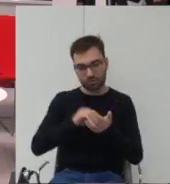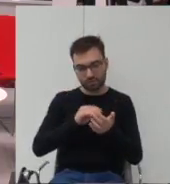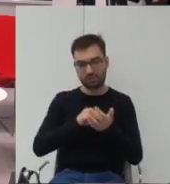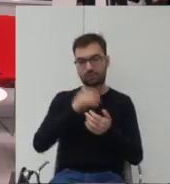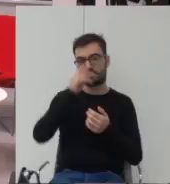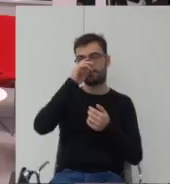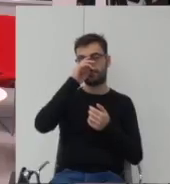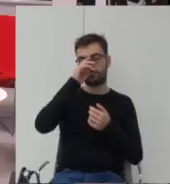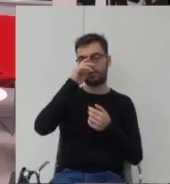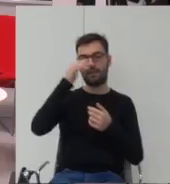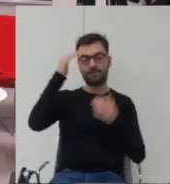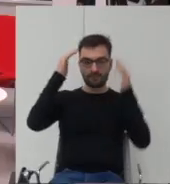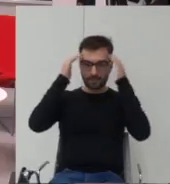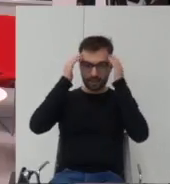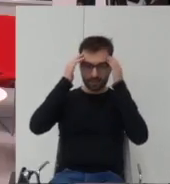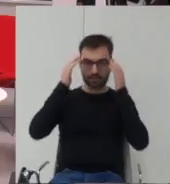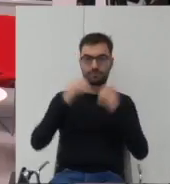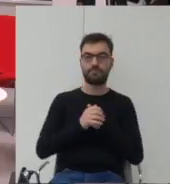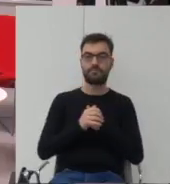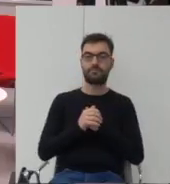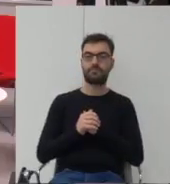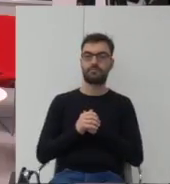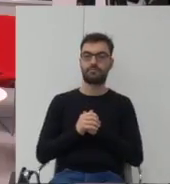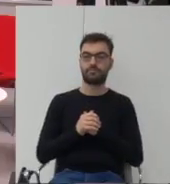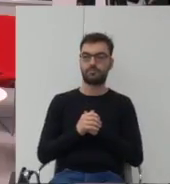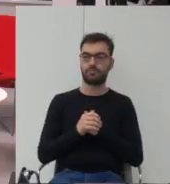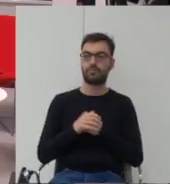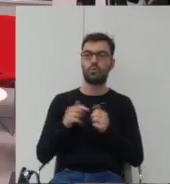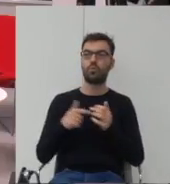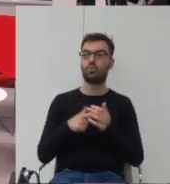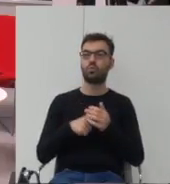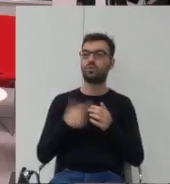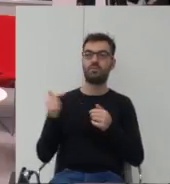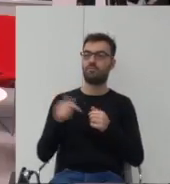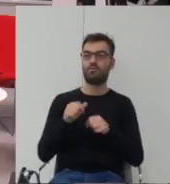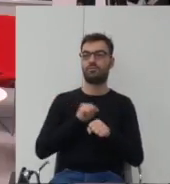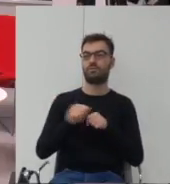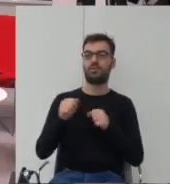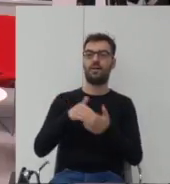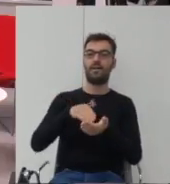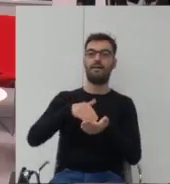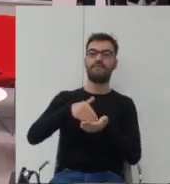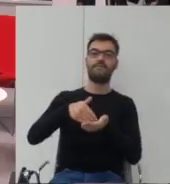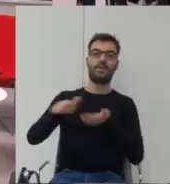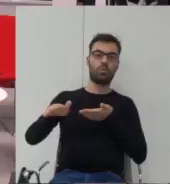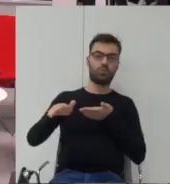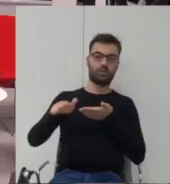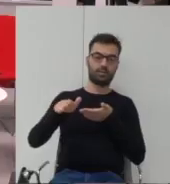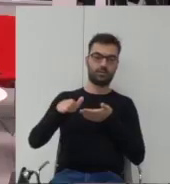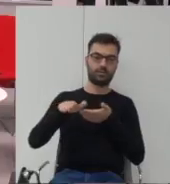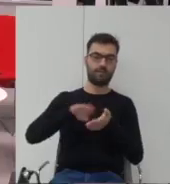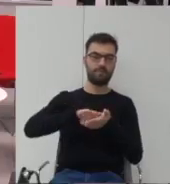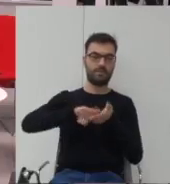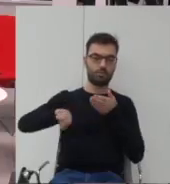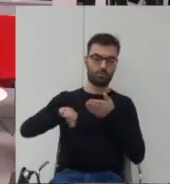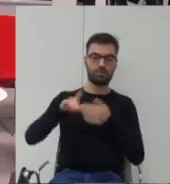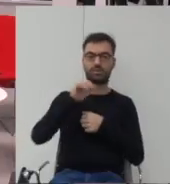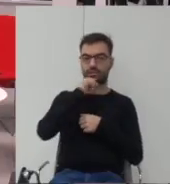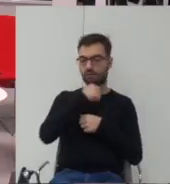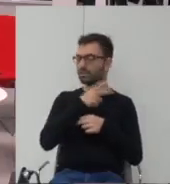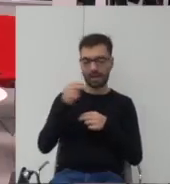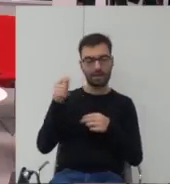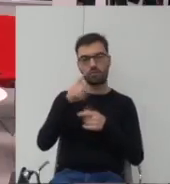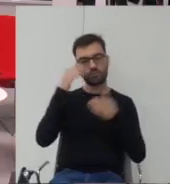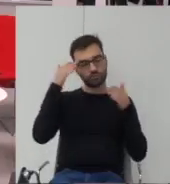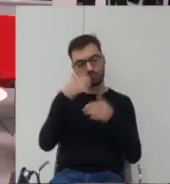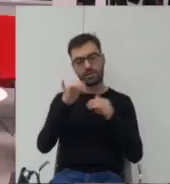doświadczenie, swoją wiedzę i tutaj nie powinniśmy mówić o wykluczeniu seniorów, tylko powinniśmy zastanowić się,